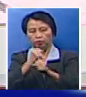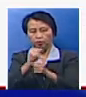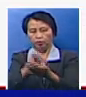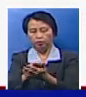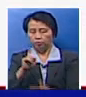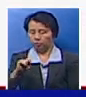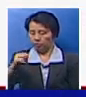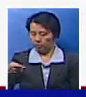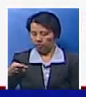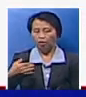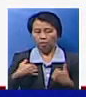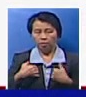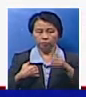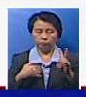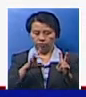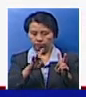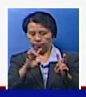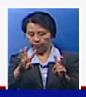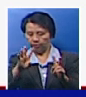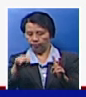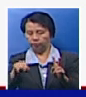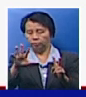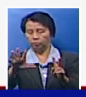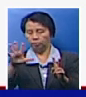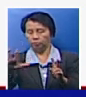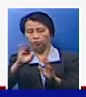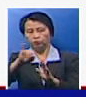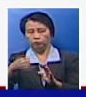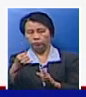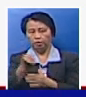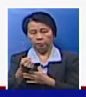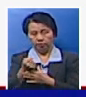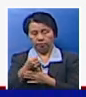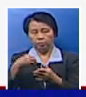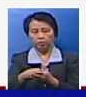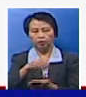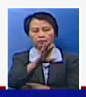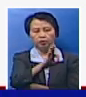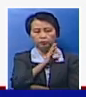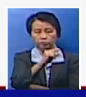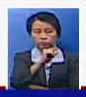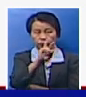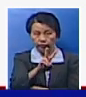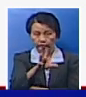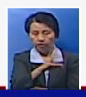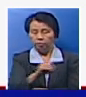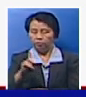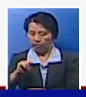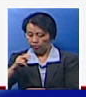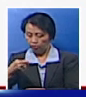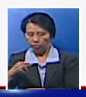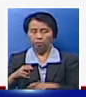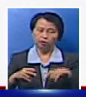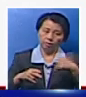th kini mempunyai 284.55 juta saham dalam fgv selain th antara